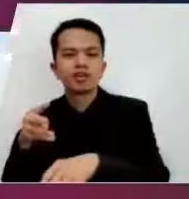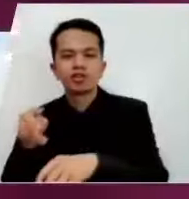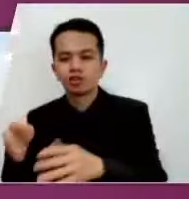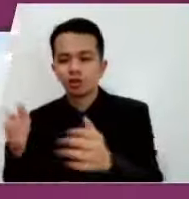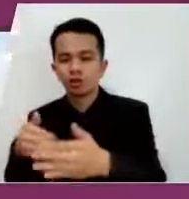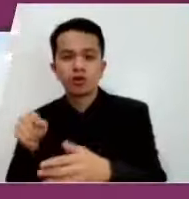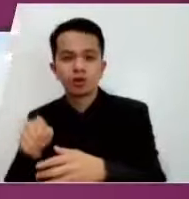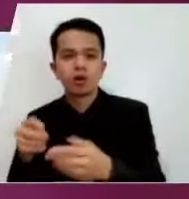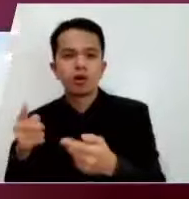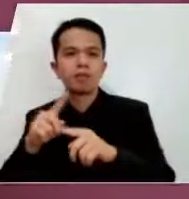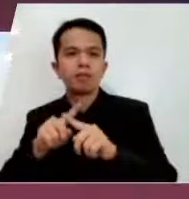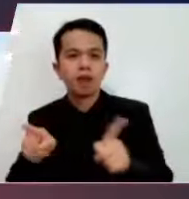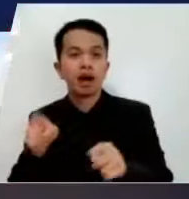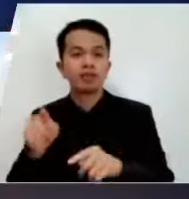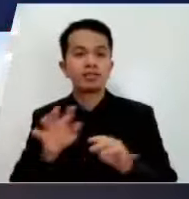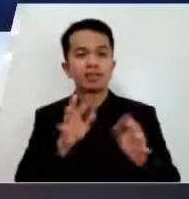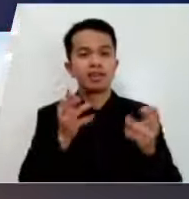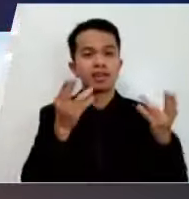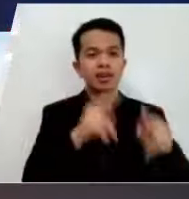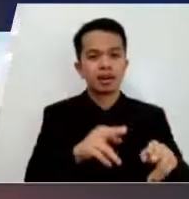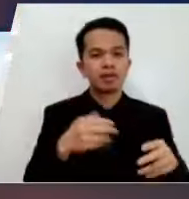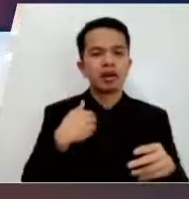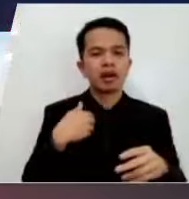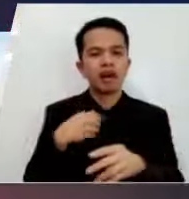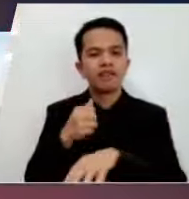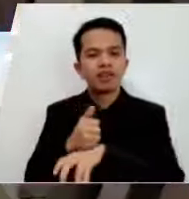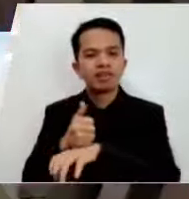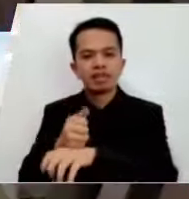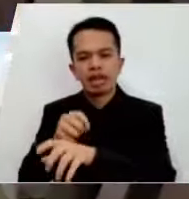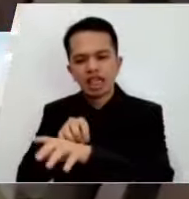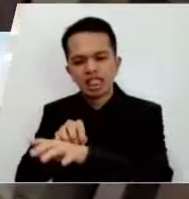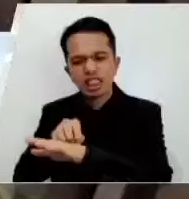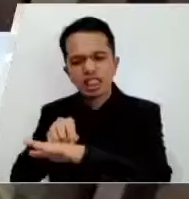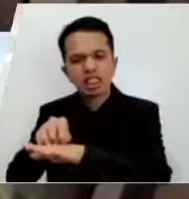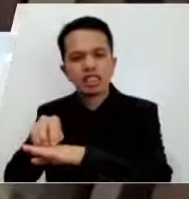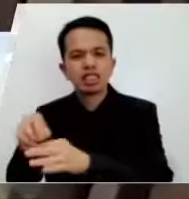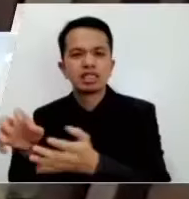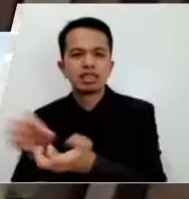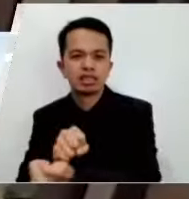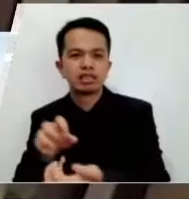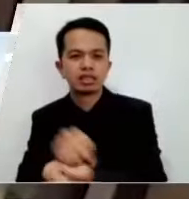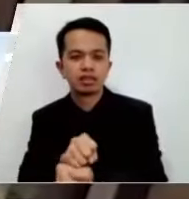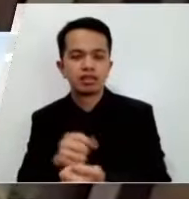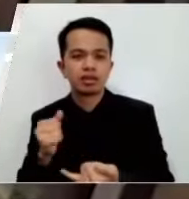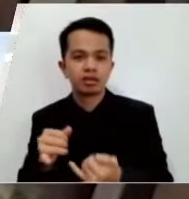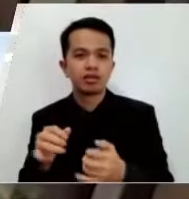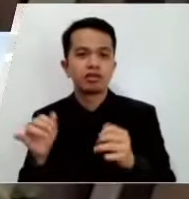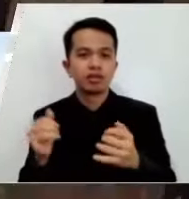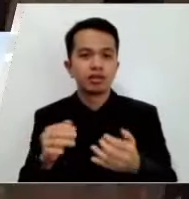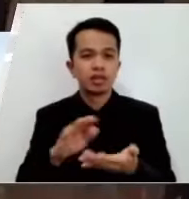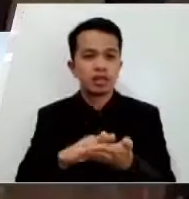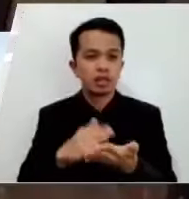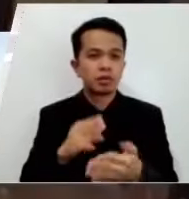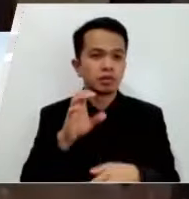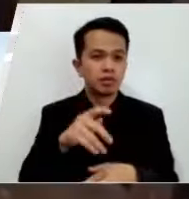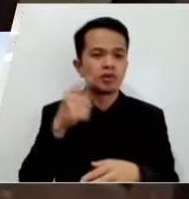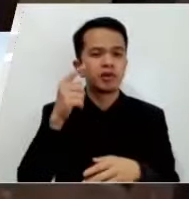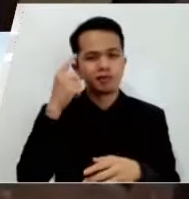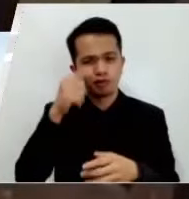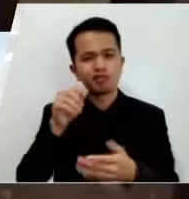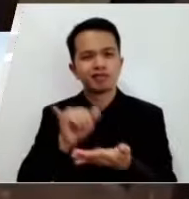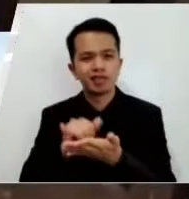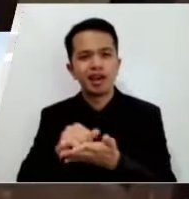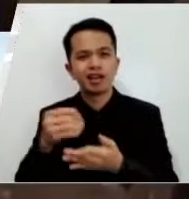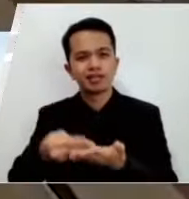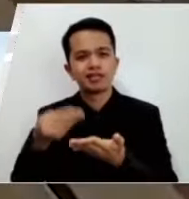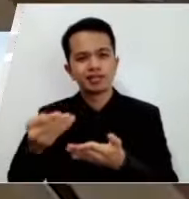Linggo, pinamugaran na pala ito ng anay. Mabilisan na ito ng laptop at cellphone ng mga anak para magamit sa pag-aaral. Ayon sa